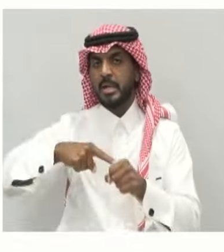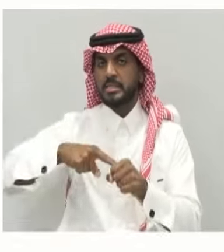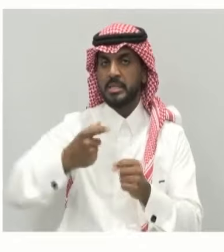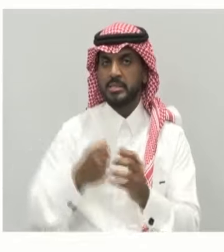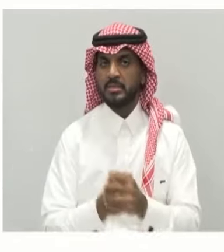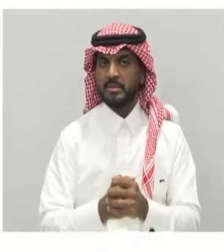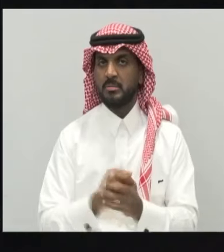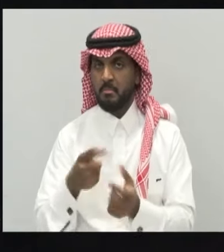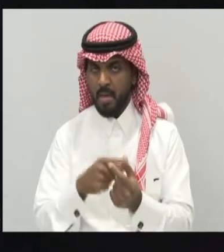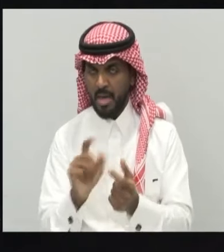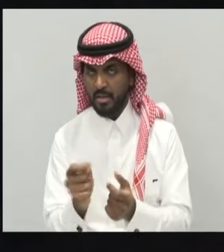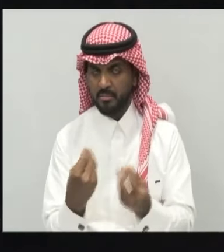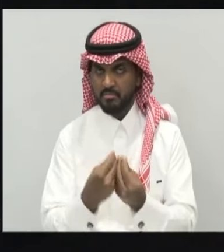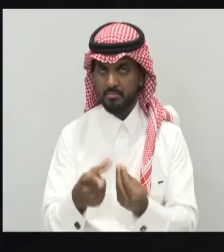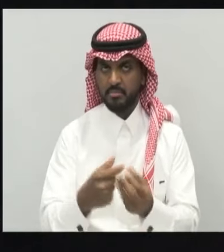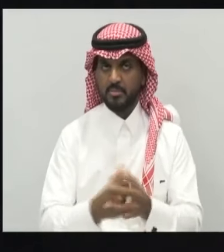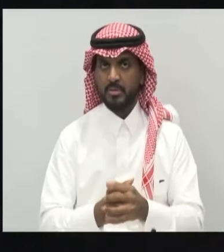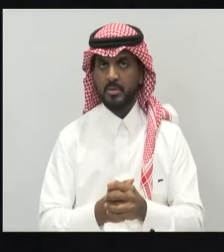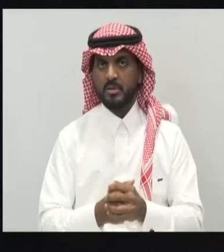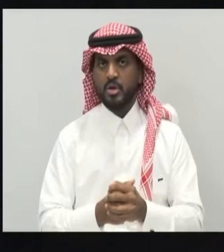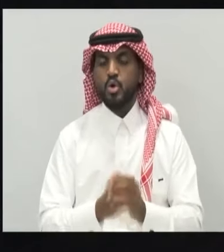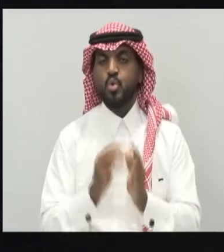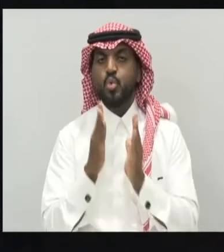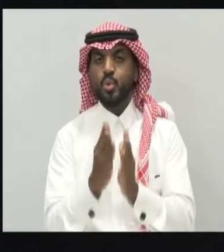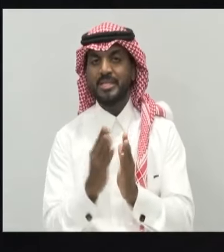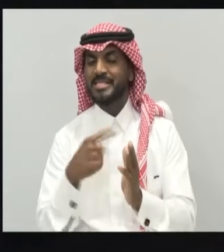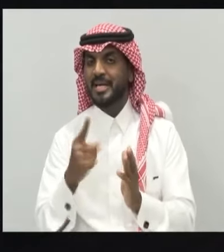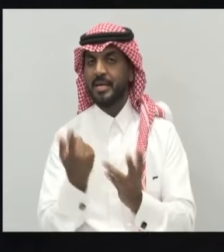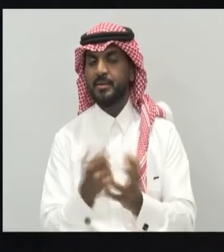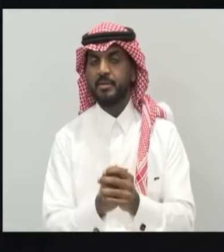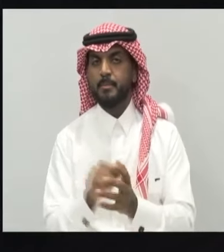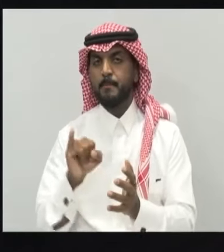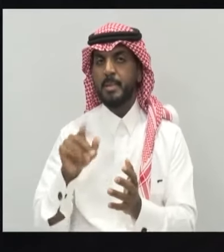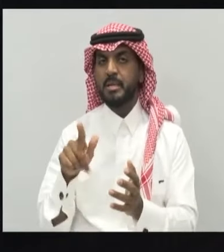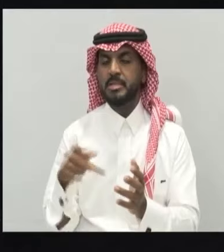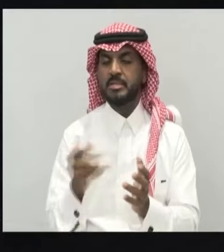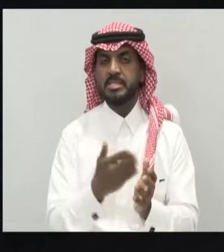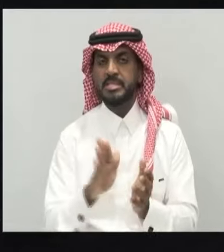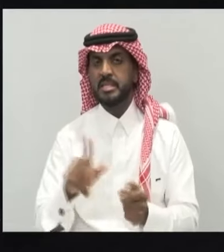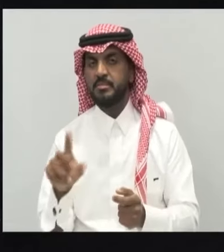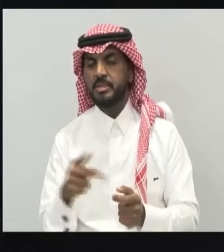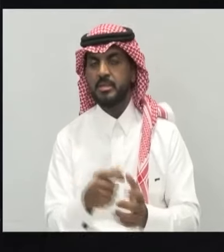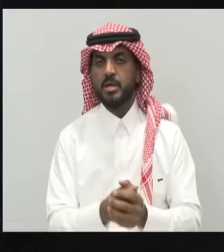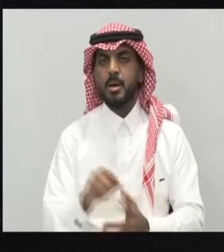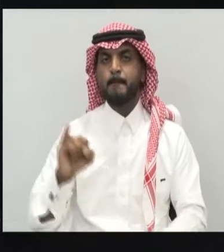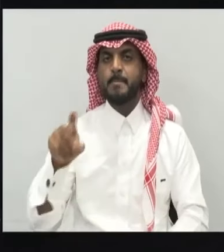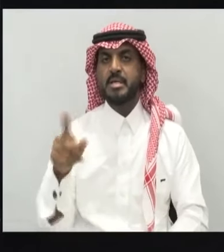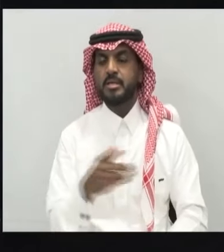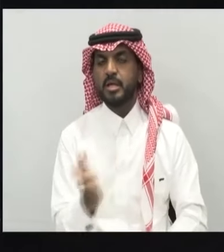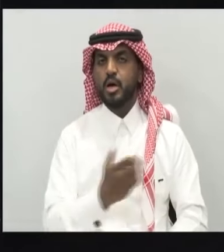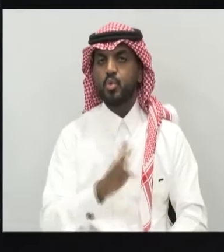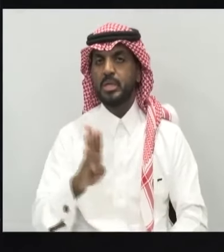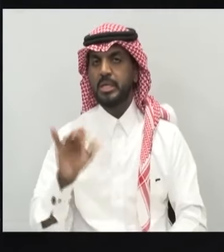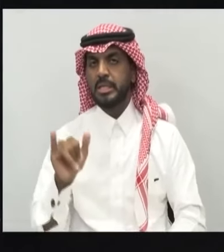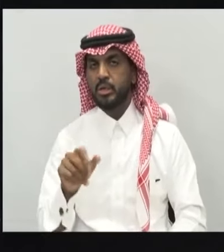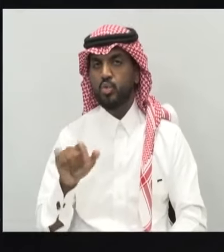الرصاص الذي بين يديك يا ابطال ما هي الوحده المناسبه له مليمتر سنتيمتر متر كيلو